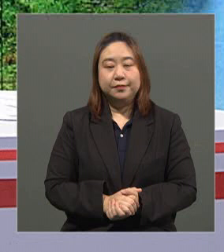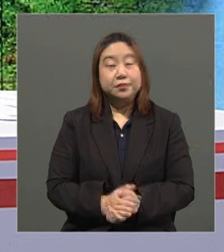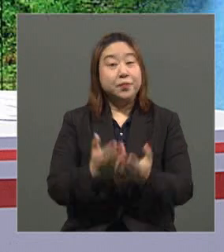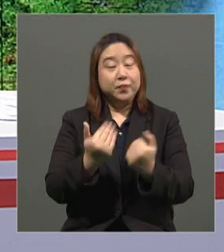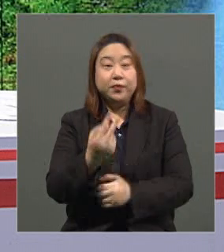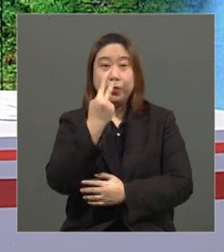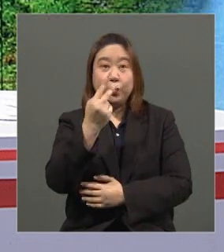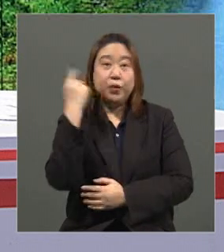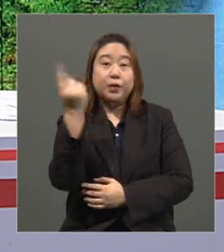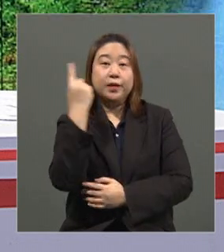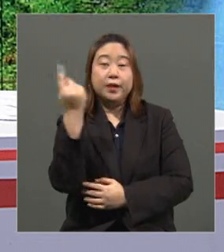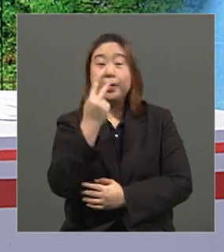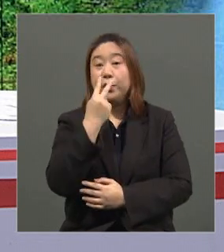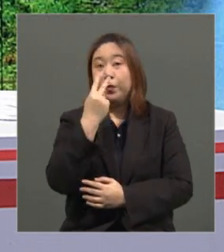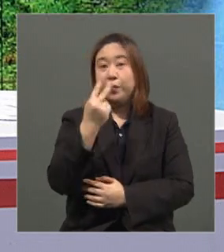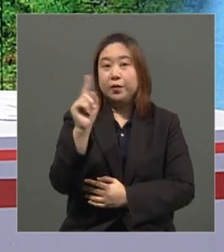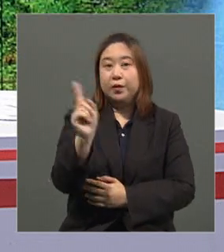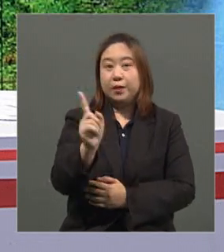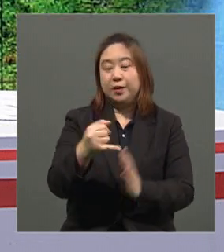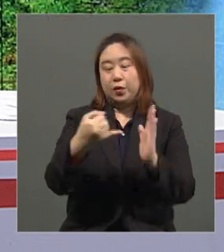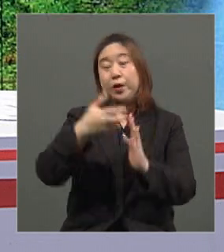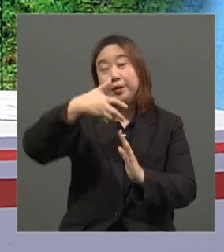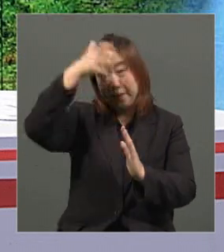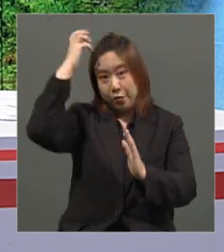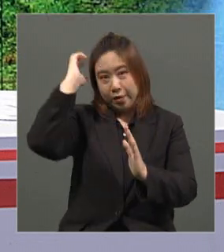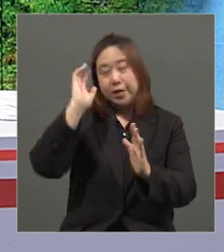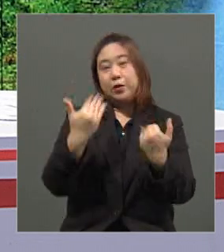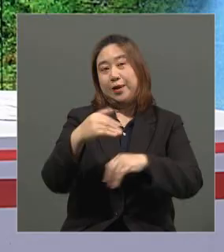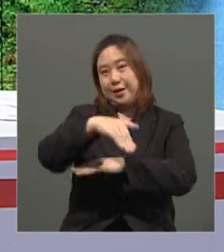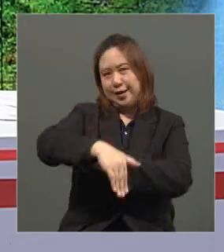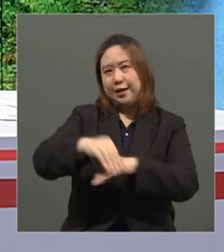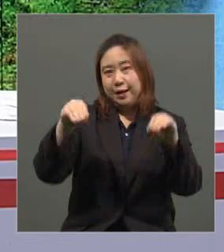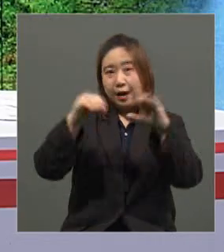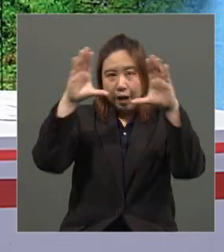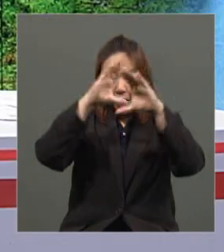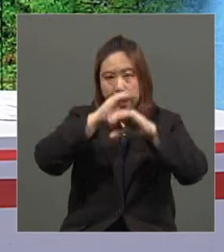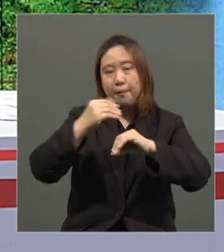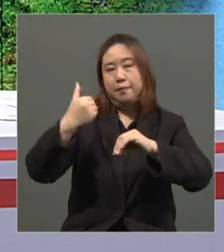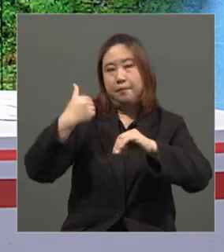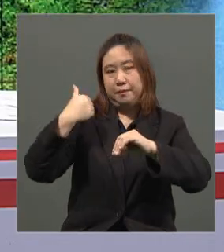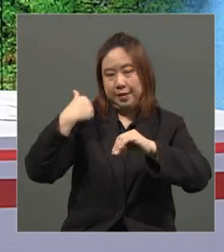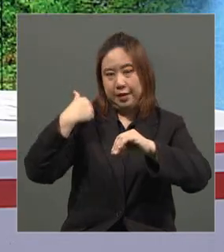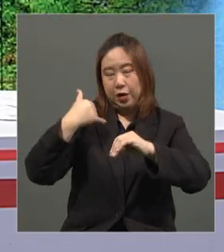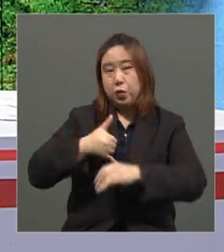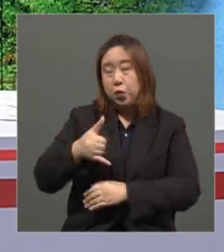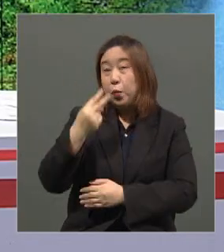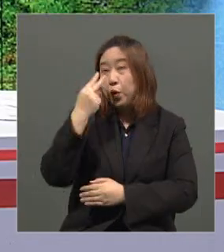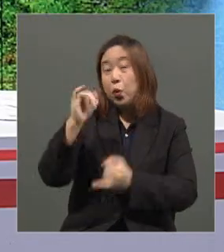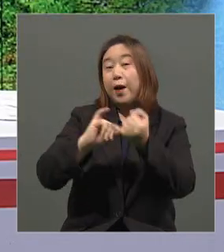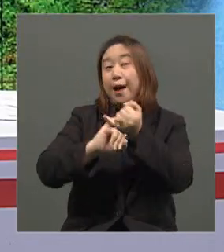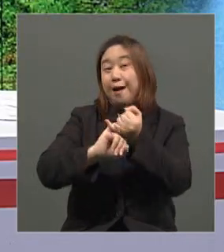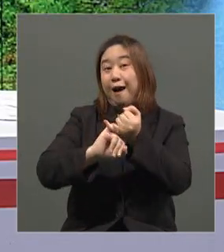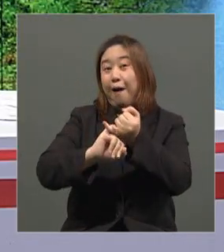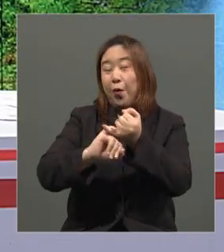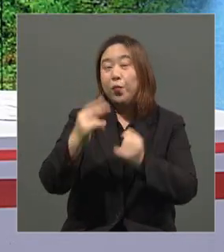พาไปหาที่เที่ยวกันบ้างดีกว่านะคะไปที่จังหวัดสิงห์บุรีค่ะช่วงเย็นๆใกล้ค่ำตอนนี้เนี่ยเขาจะมีจุดชมค้างคาวแม่ไก่เนาะก็ได้รับความนิยมเช่นเ